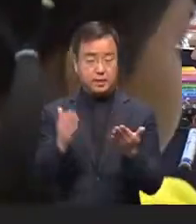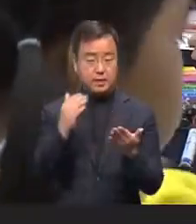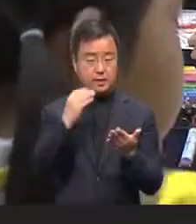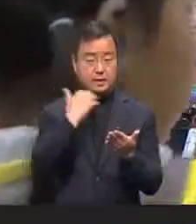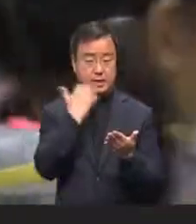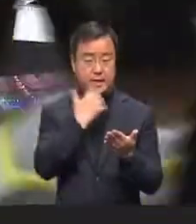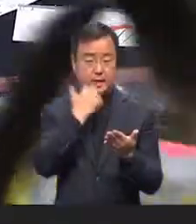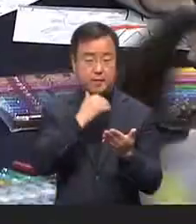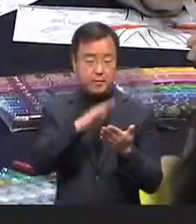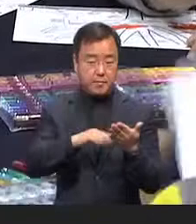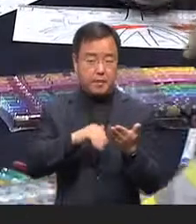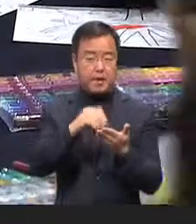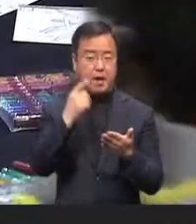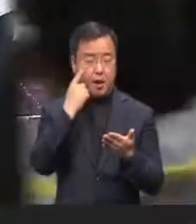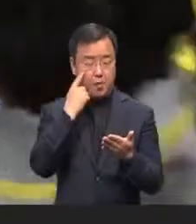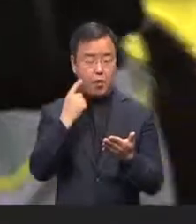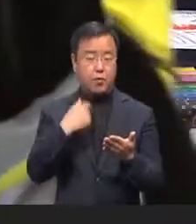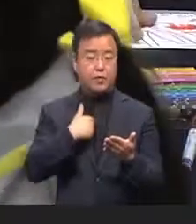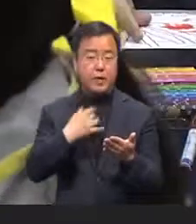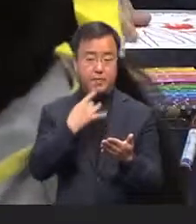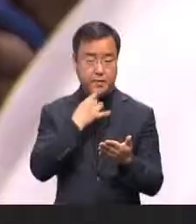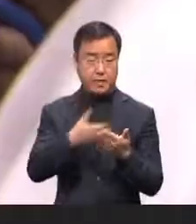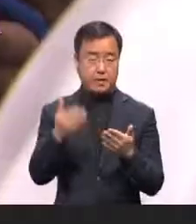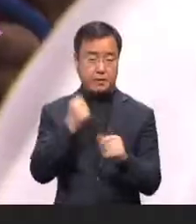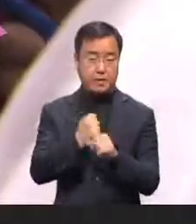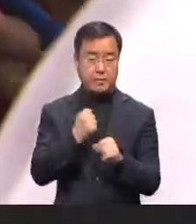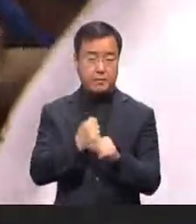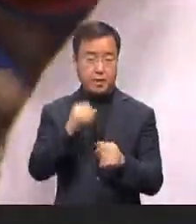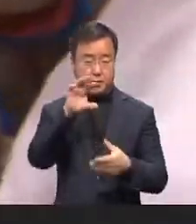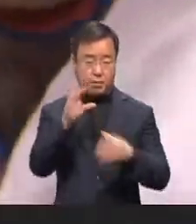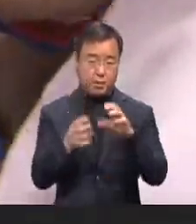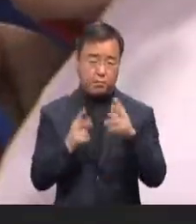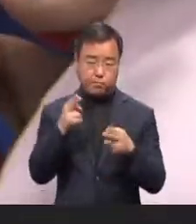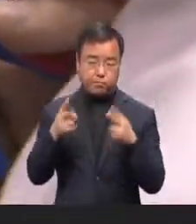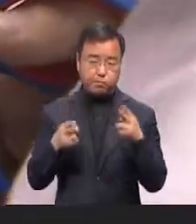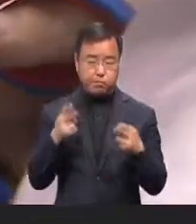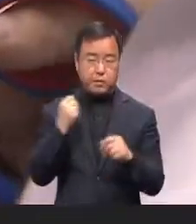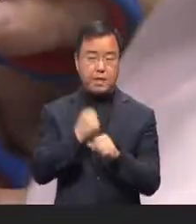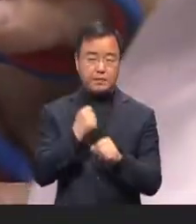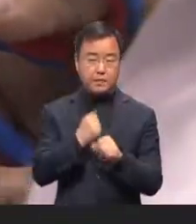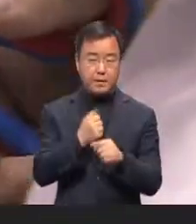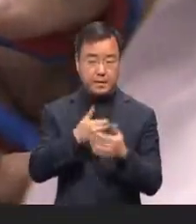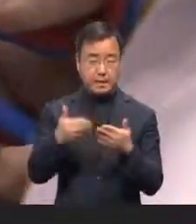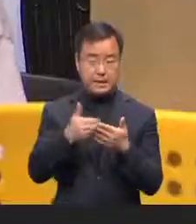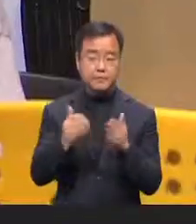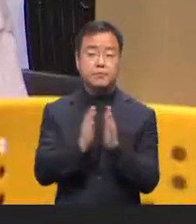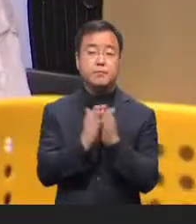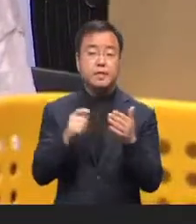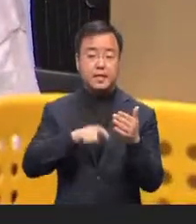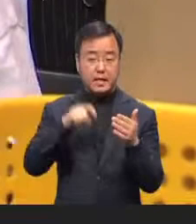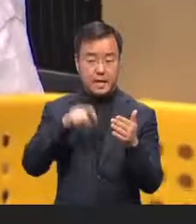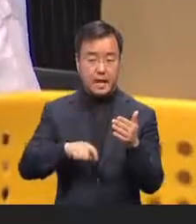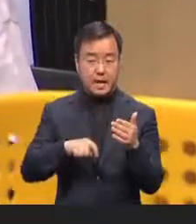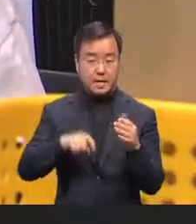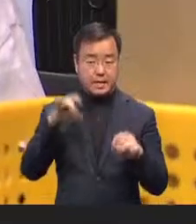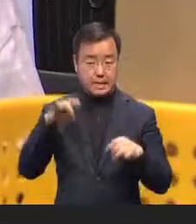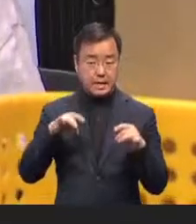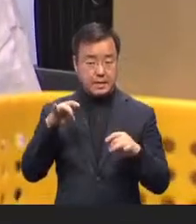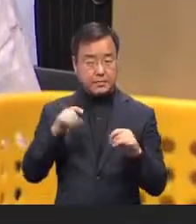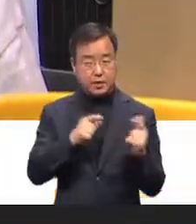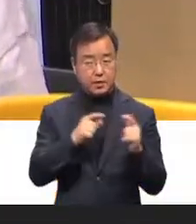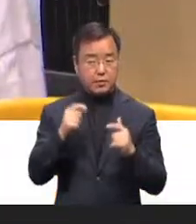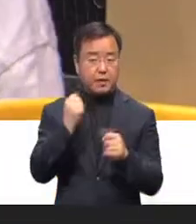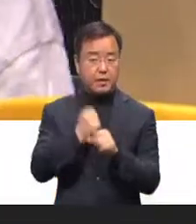그림을 완성해보고 알록달록한 색종이를 오리고 붙여 그림책 속 캐릭터도 만들어봅니다.